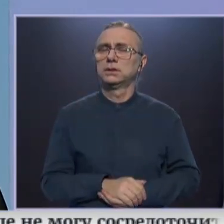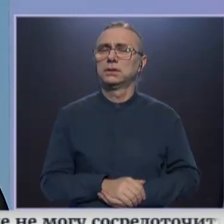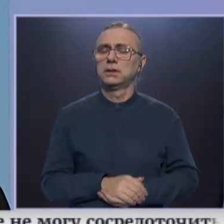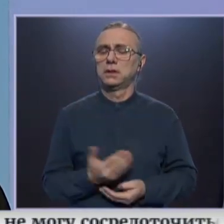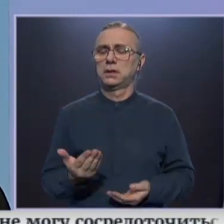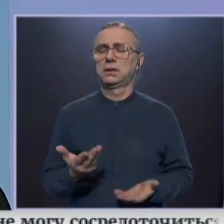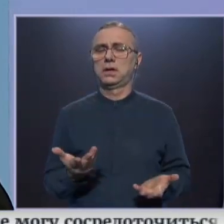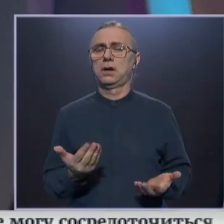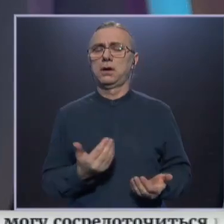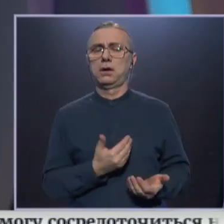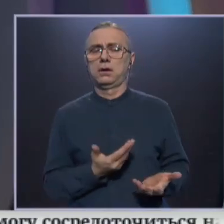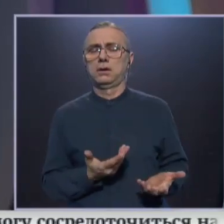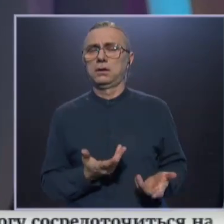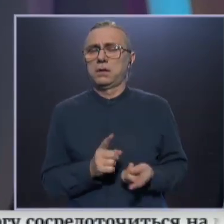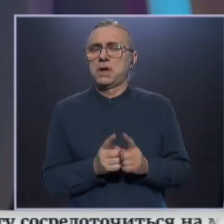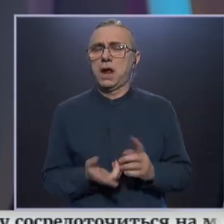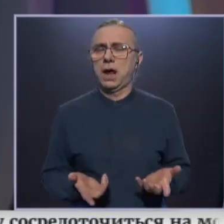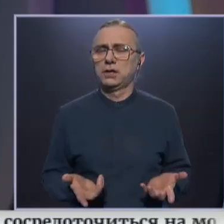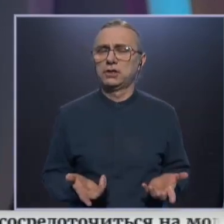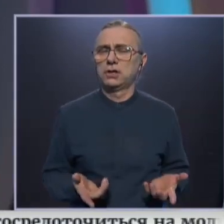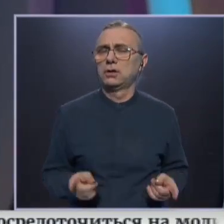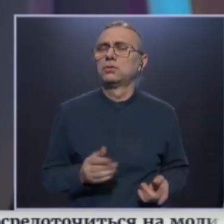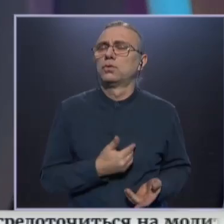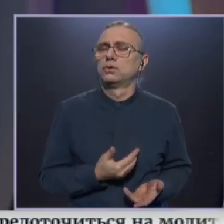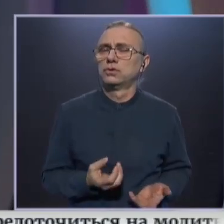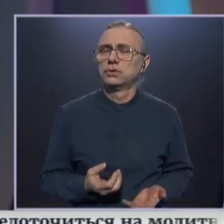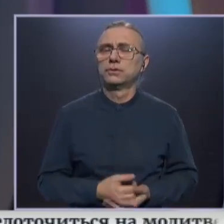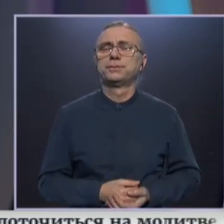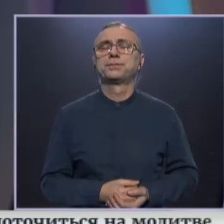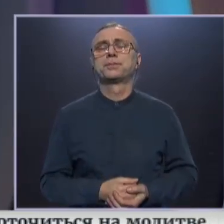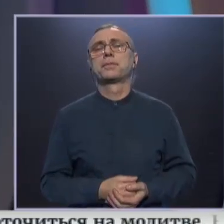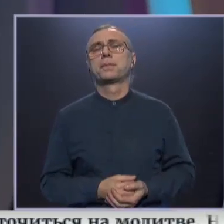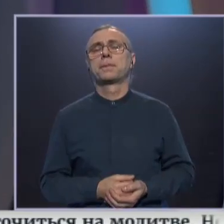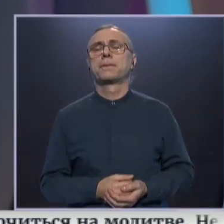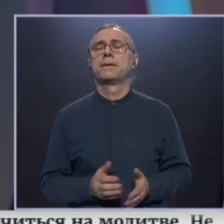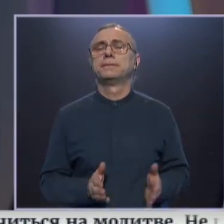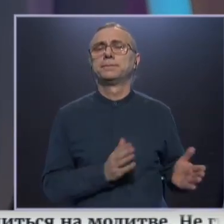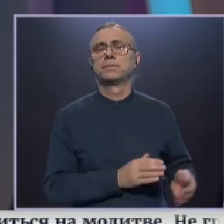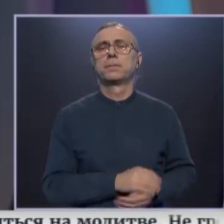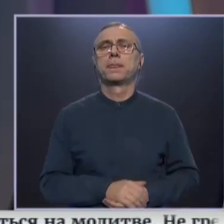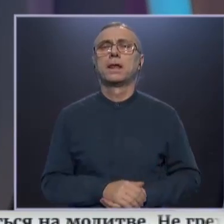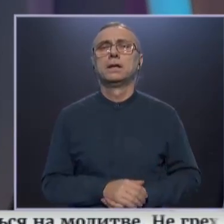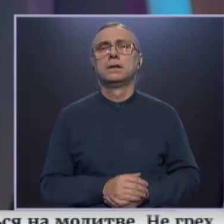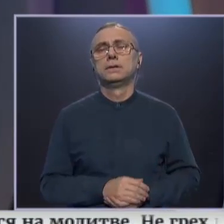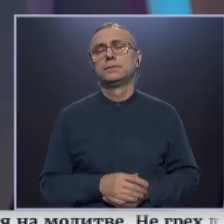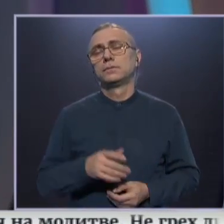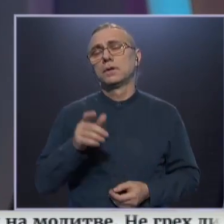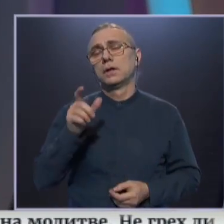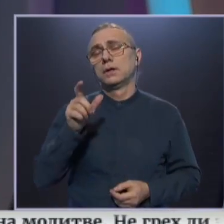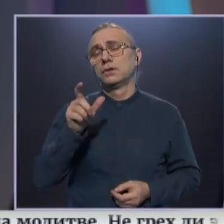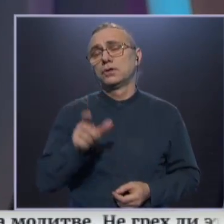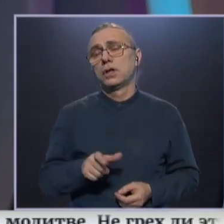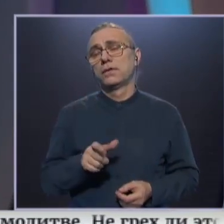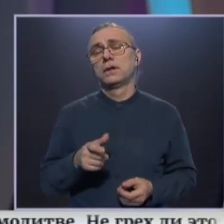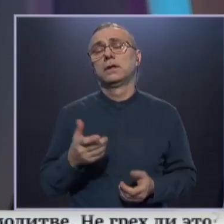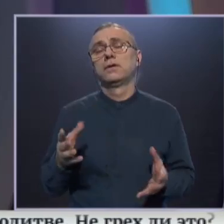Так вычеркиваем. Тяжелый вопрос нам прислали. Здравствуйте, мой любимый человек, с которым мы хотели повенчаться, умер. Я читаю молитву вдовы за супруга,